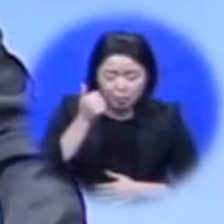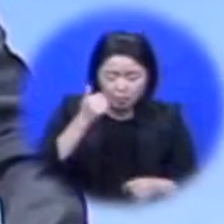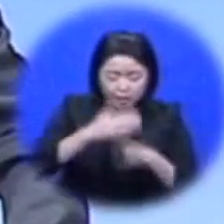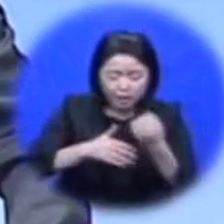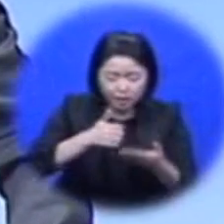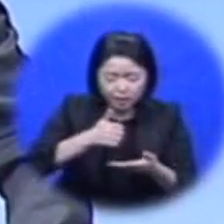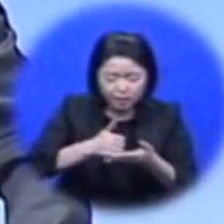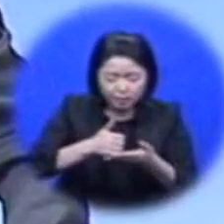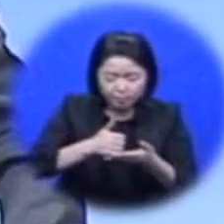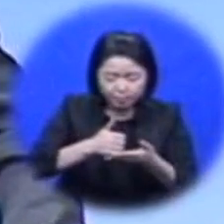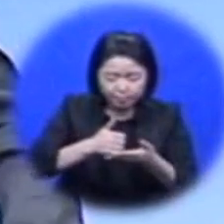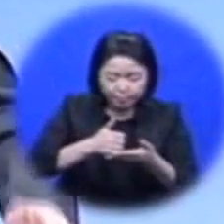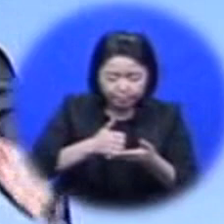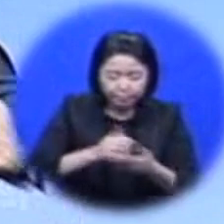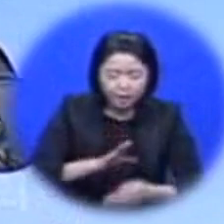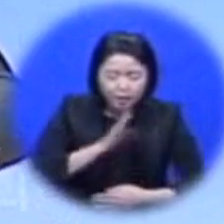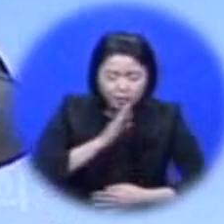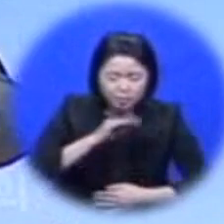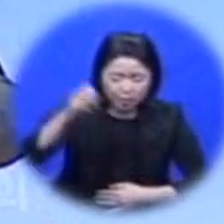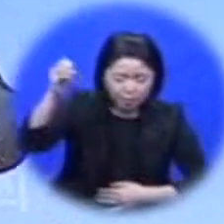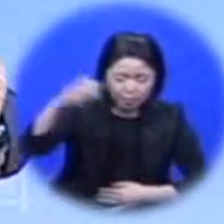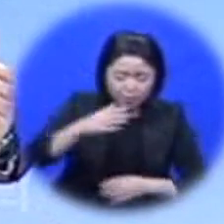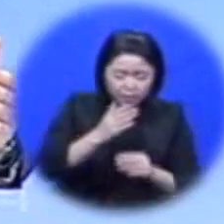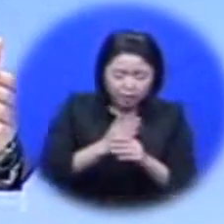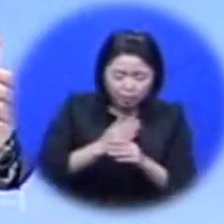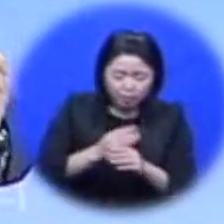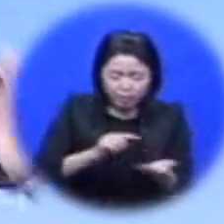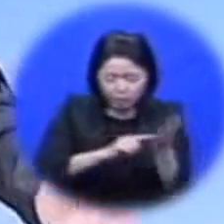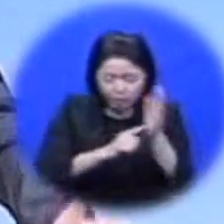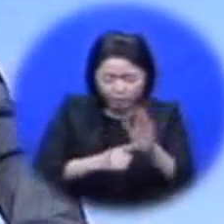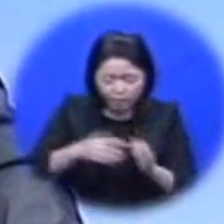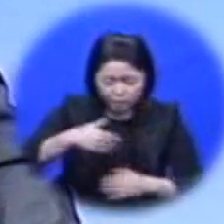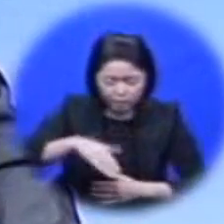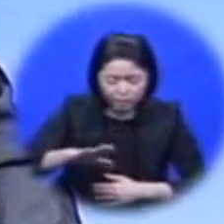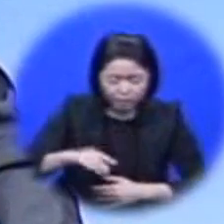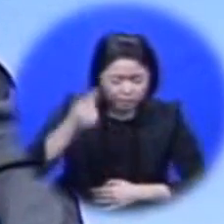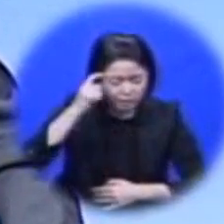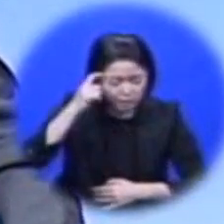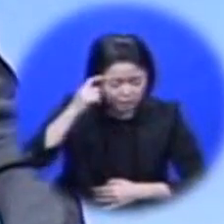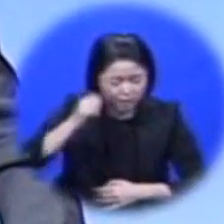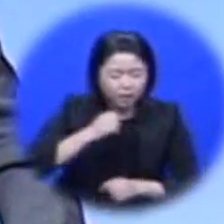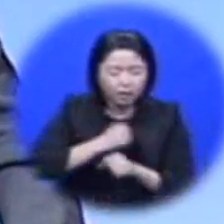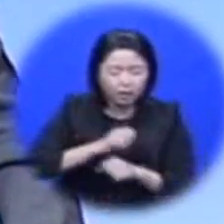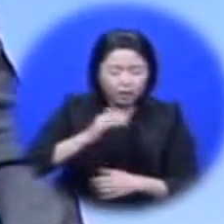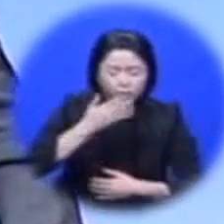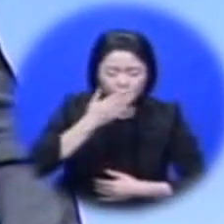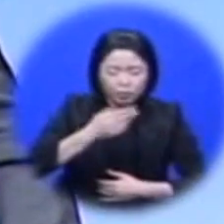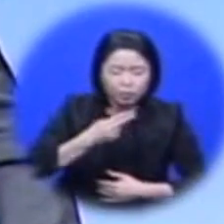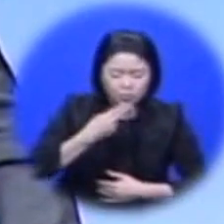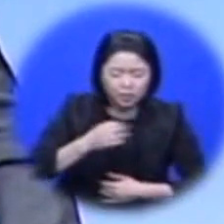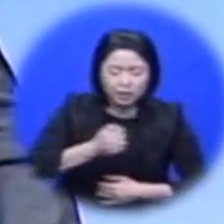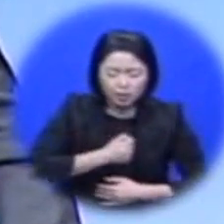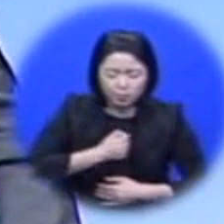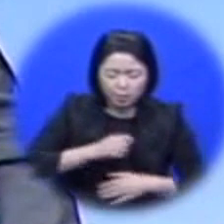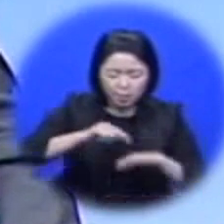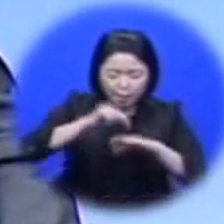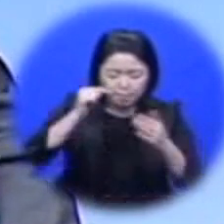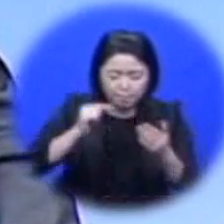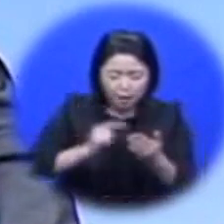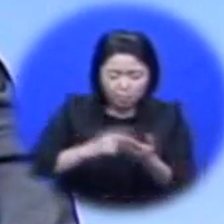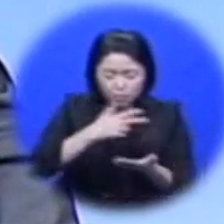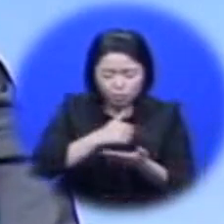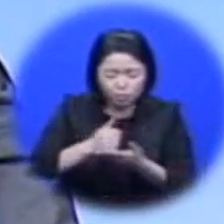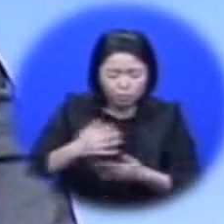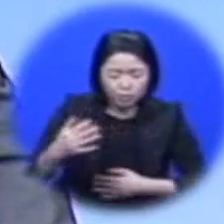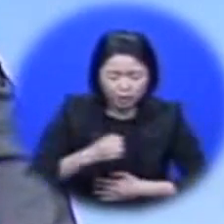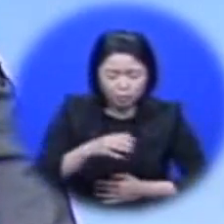하나님, 정말 빛 가운데 나온다는 것은 상상할 수도 없는 그런 답답한 마음을 주님 가지고